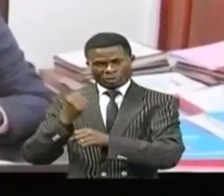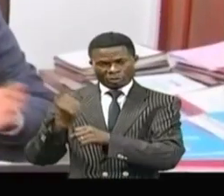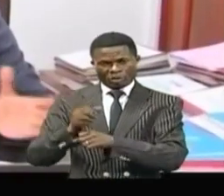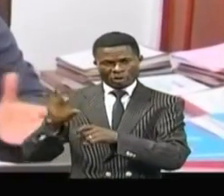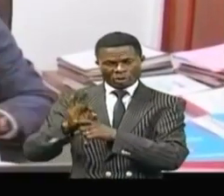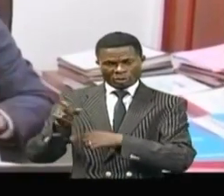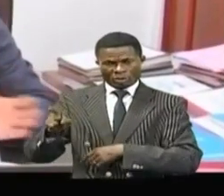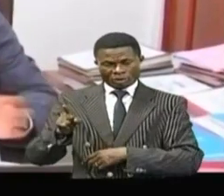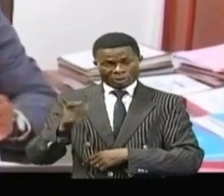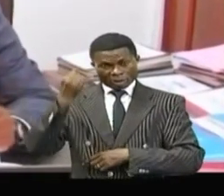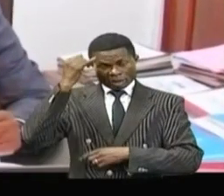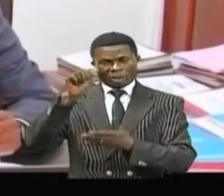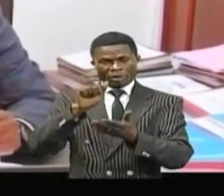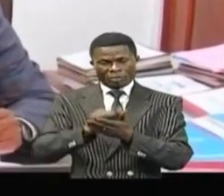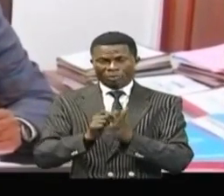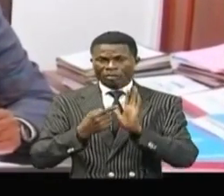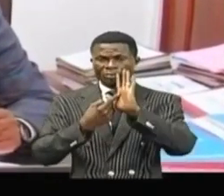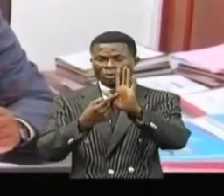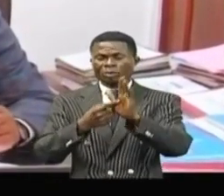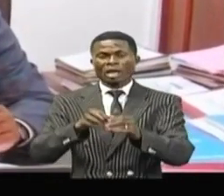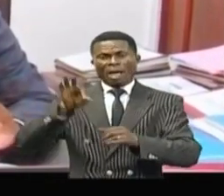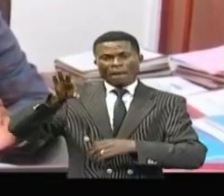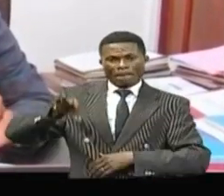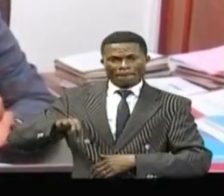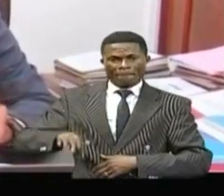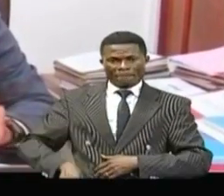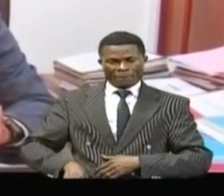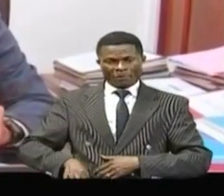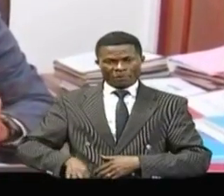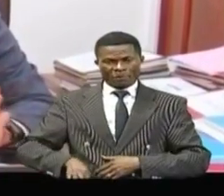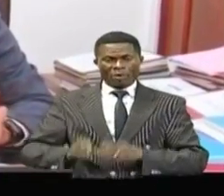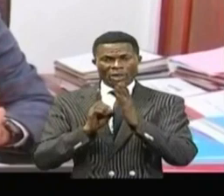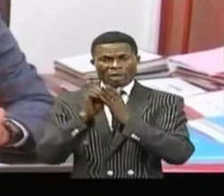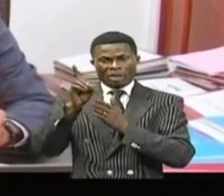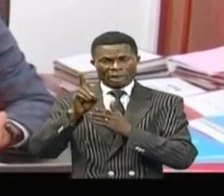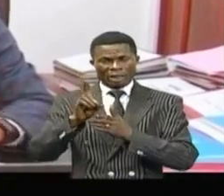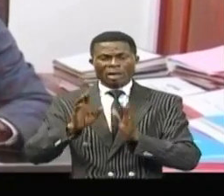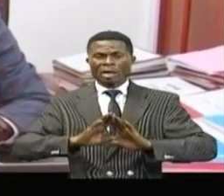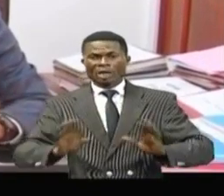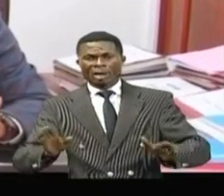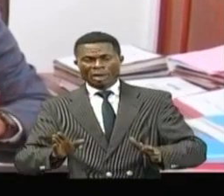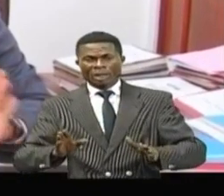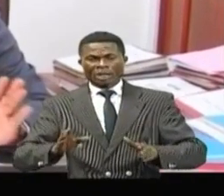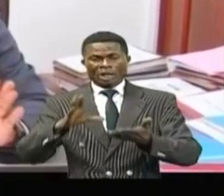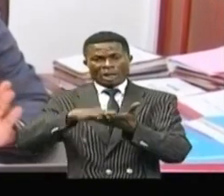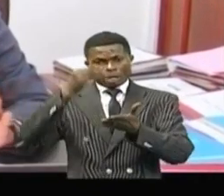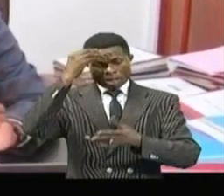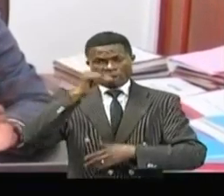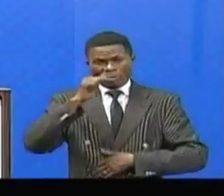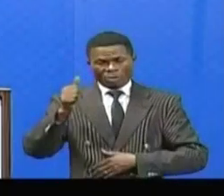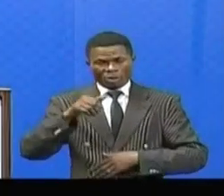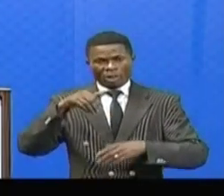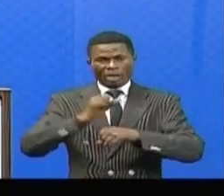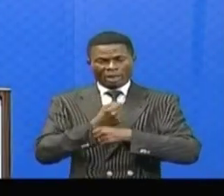Cette approche présente l'avantage non seulement de faire développer les compétences des apprenants en entrepreneuriat en situation